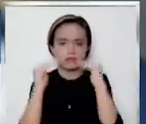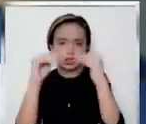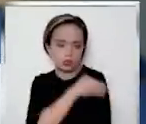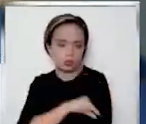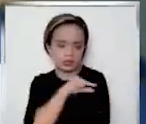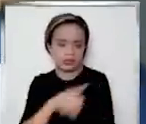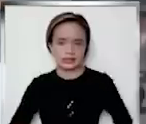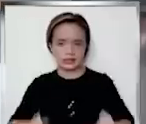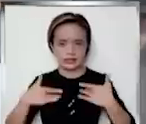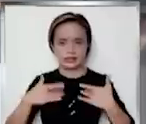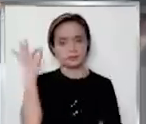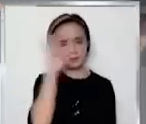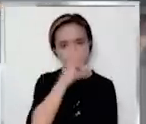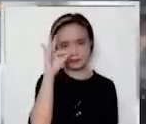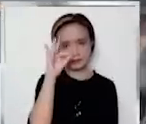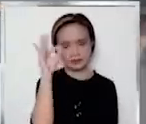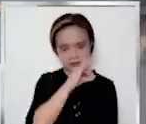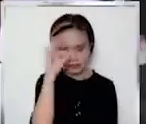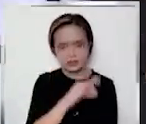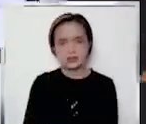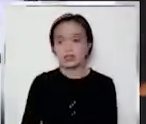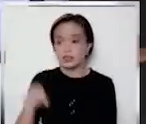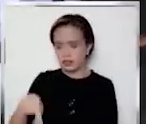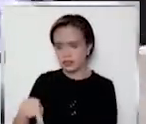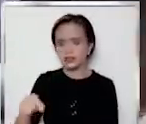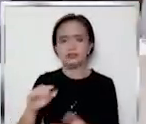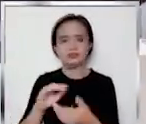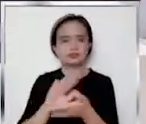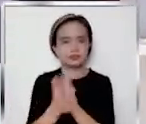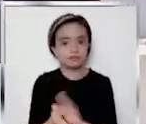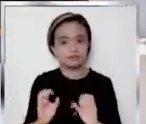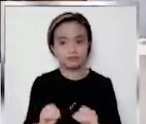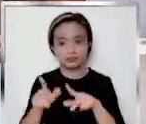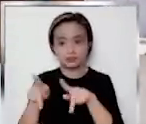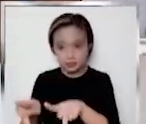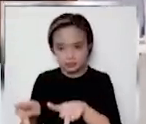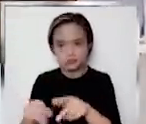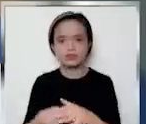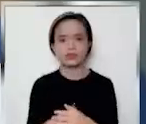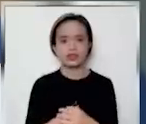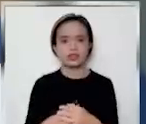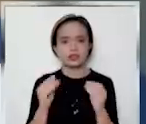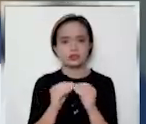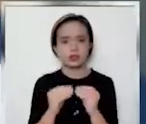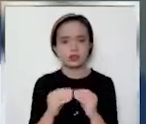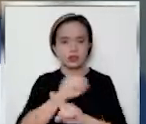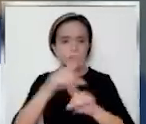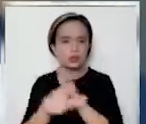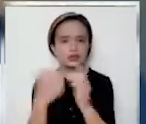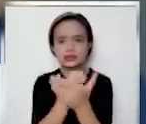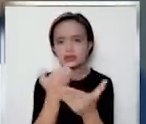demographic situation is an opportunity na pwedeng maging impetus to for more socio-economic development kasi